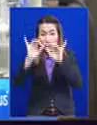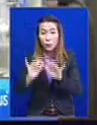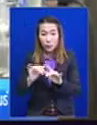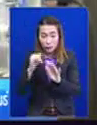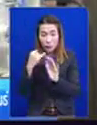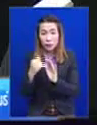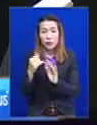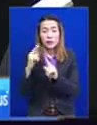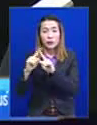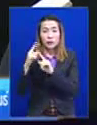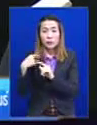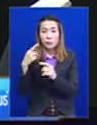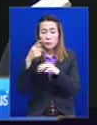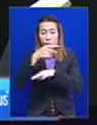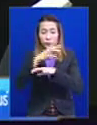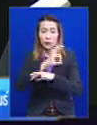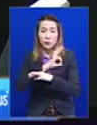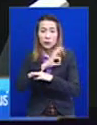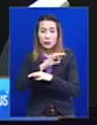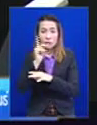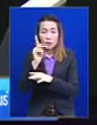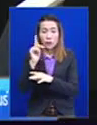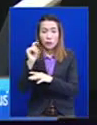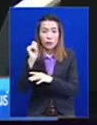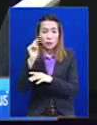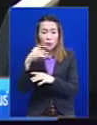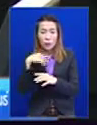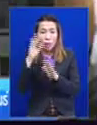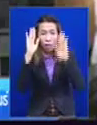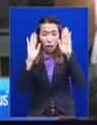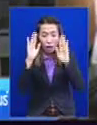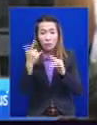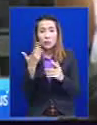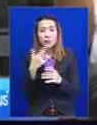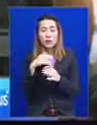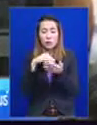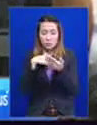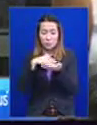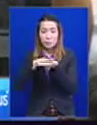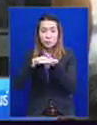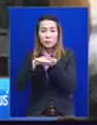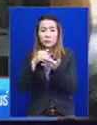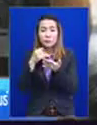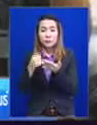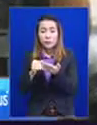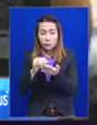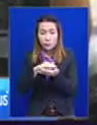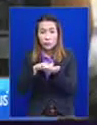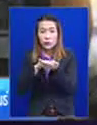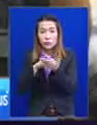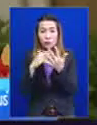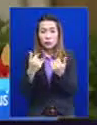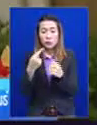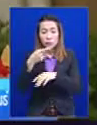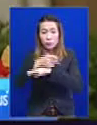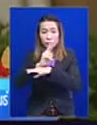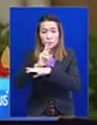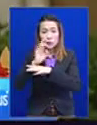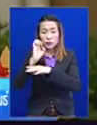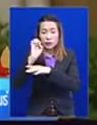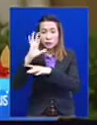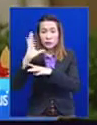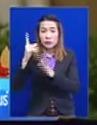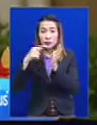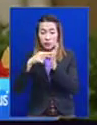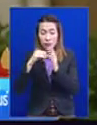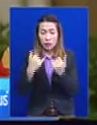เดียวกันนะคะสมาชิกกรท.จึงเกรงใจไม่กล้าทักท้วงตนเองจึงขอยอมรับผิดพลาดในส่วนนี้ทั้งนี้นายมีชัยยอมรับว่าที่ผ่านม